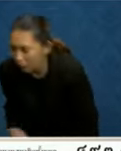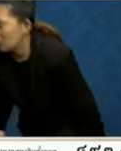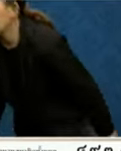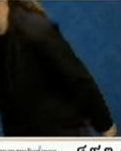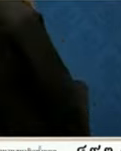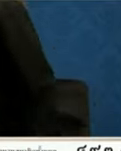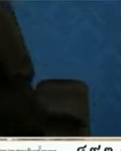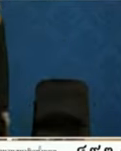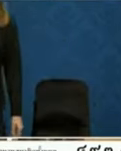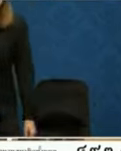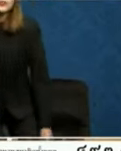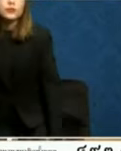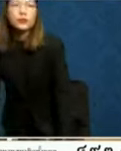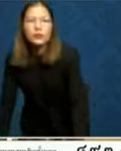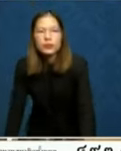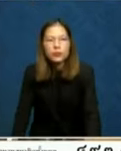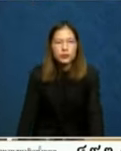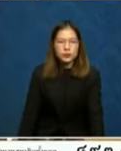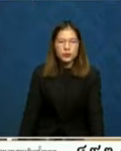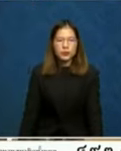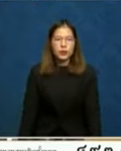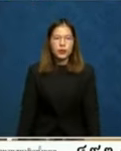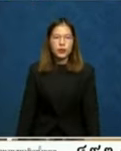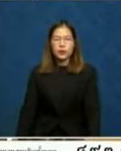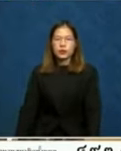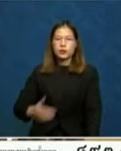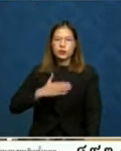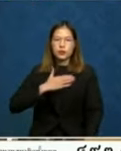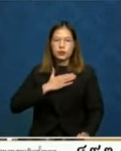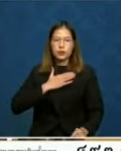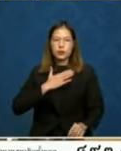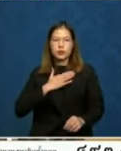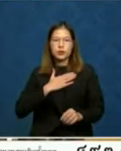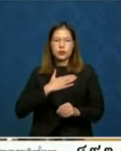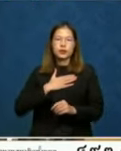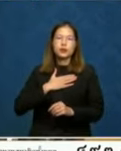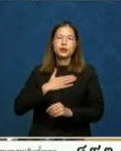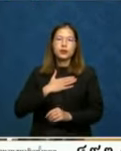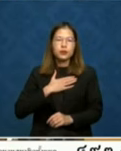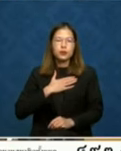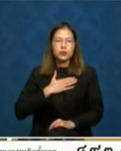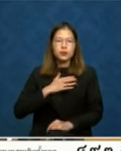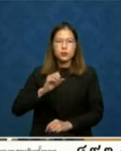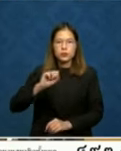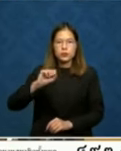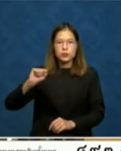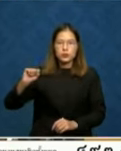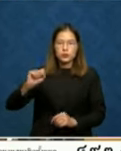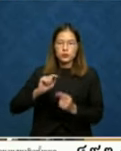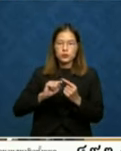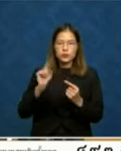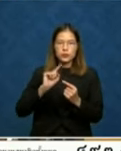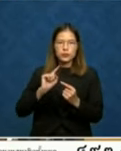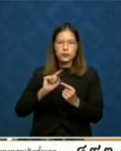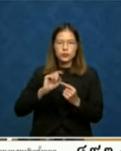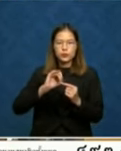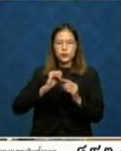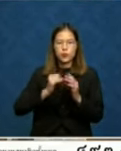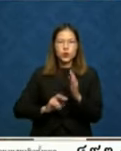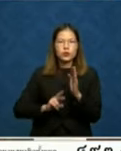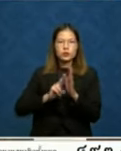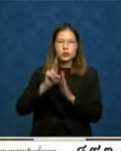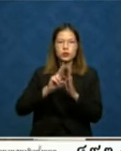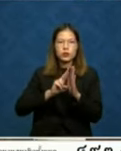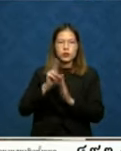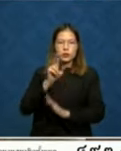านประธานที่เคารพกับผมนายพิเชษเชื้อเมืองพานสมาชิกสภาผู้แทนราษฎรจังหวัดเชียงรายพรรคเพื่อไ